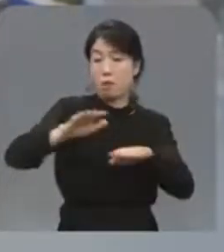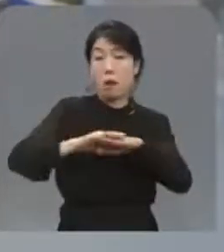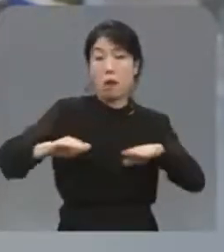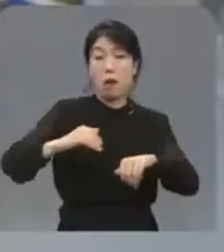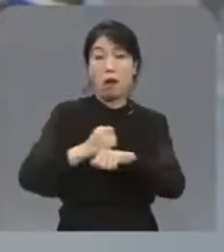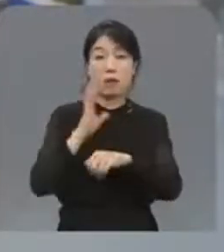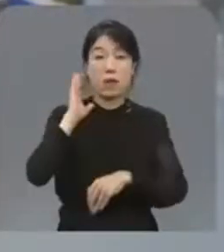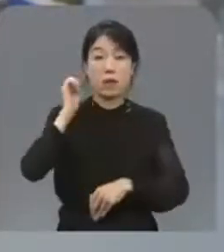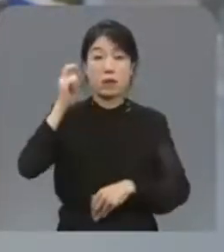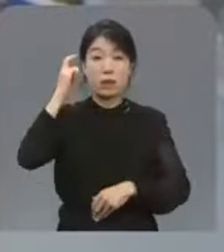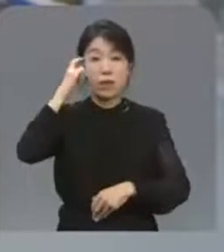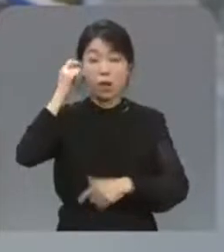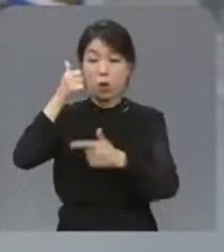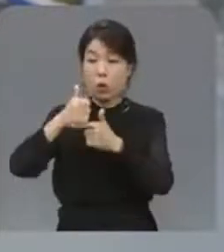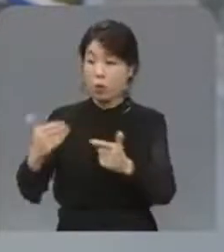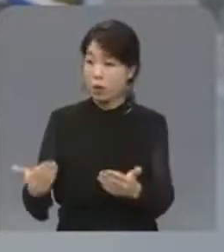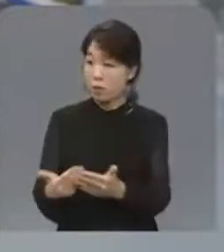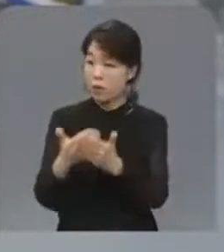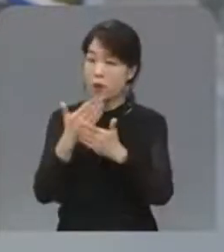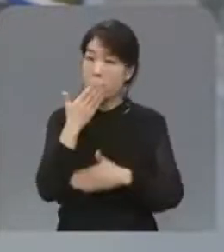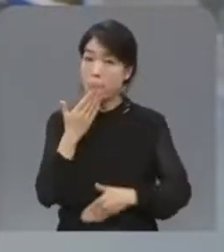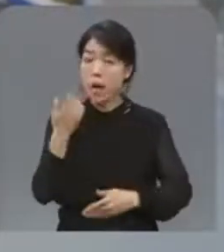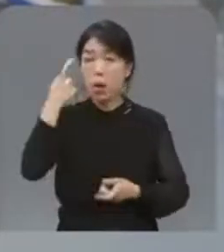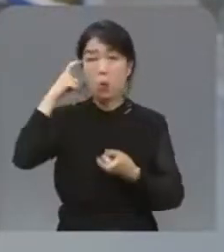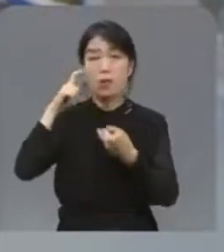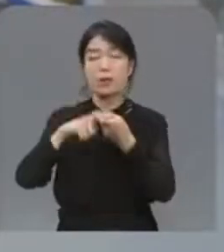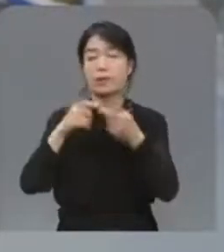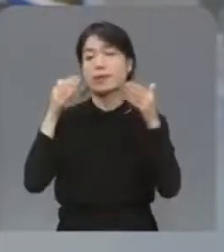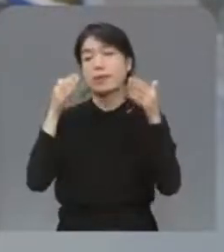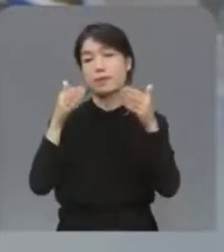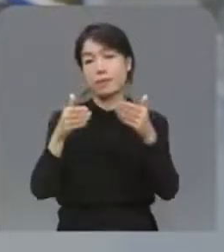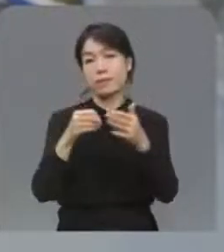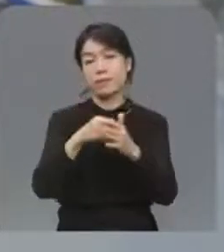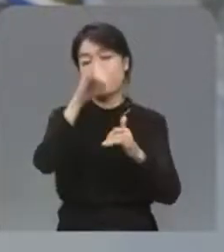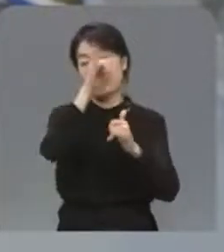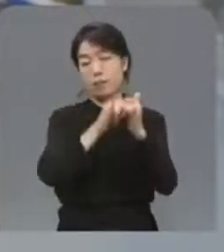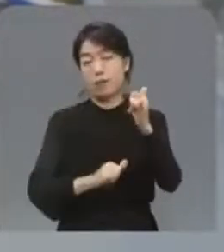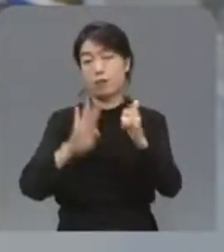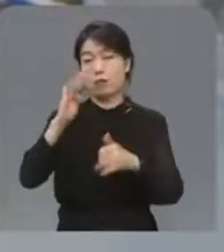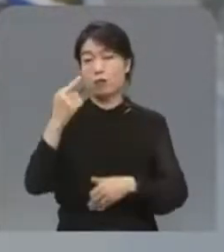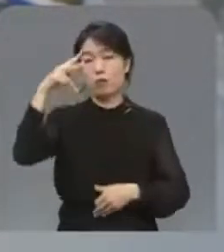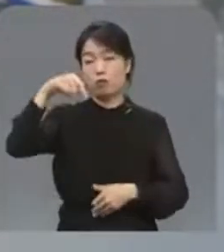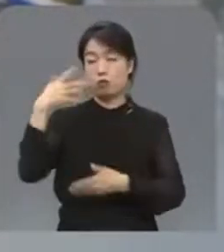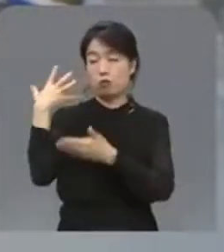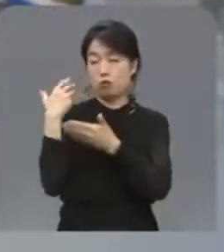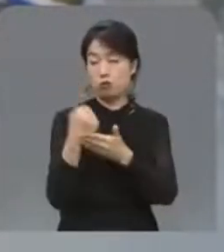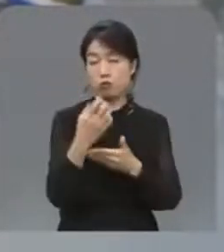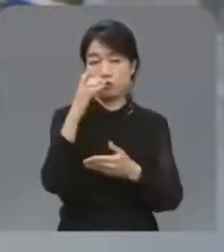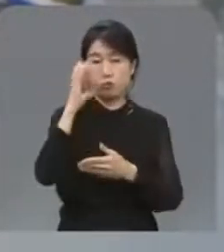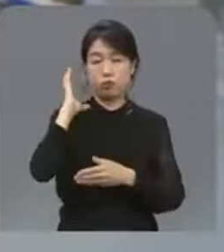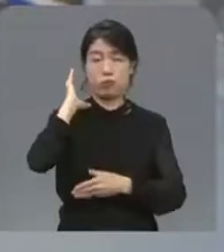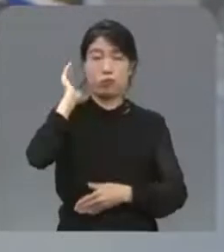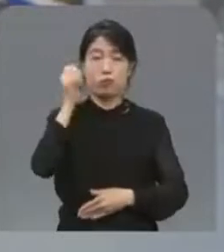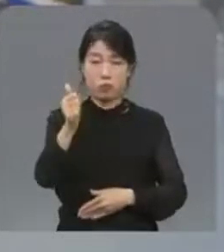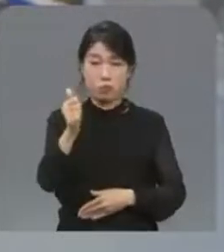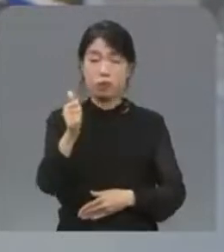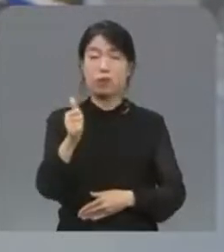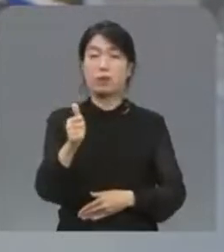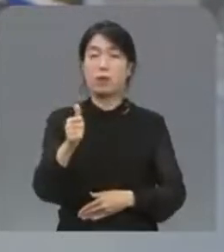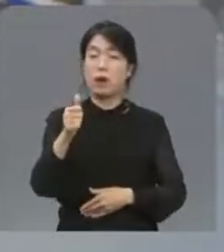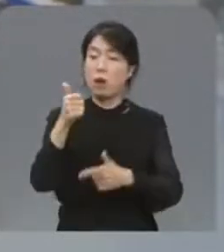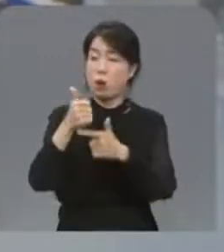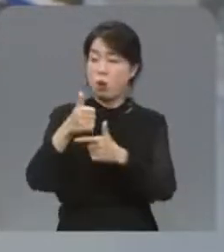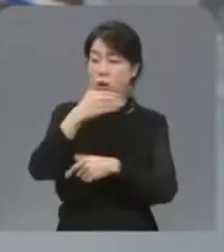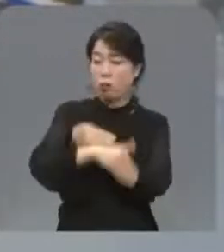의지가 호남 지역 발전으로 이어질 수 있을지 관심인데요. 역대 보수 정권이 호남 소외를 반복해온 만큼 새 정부에